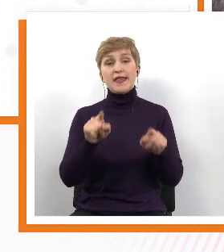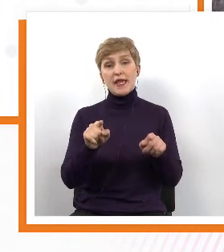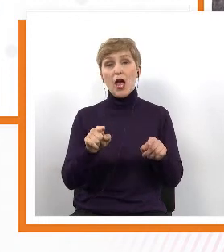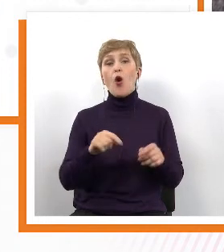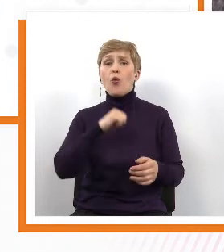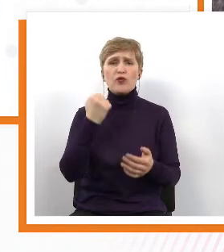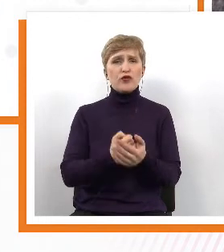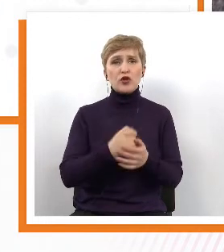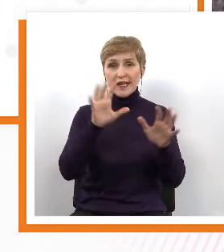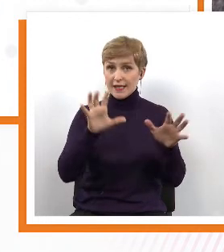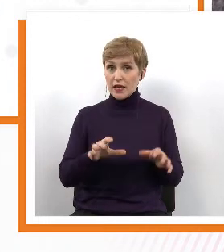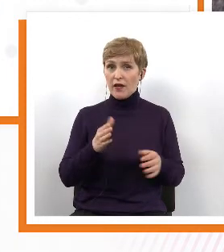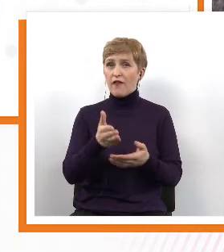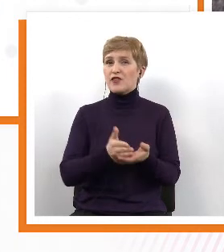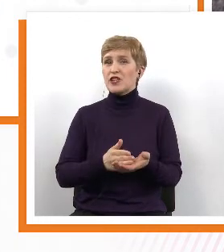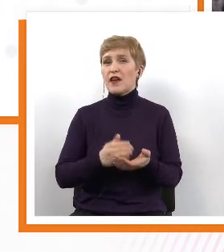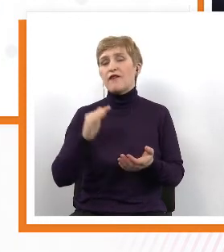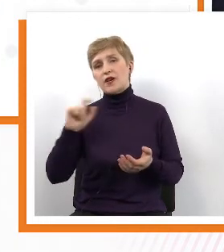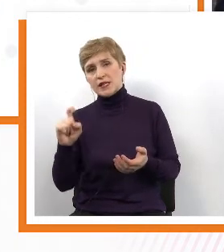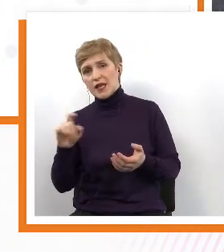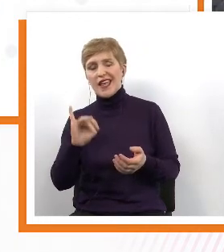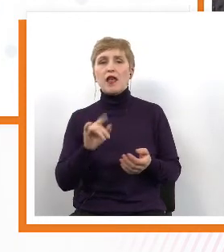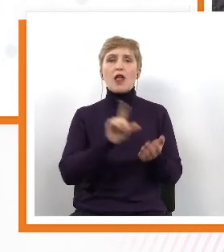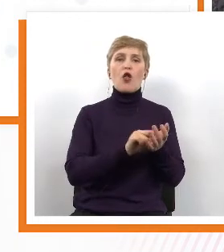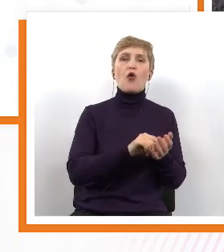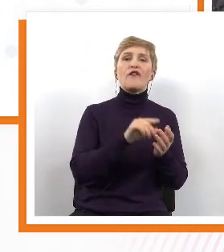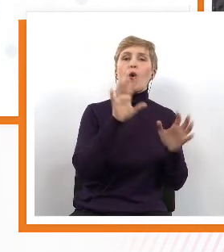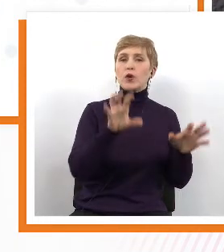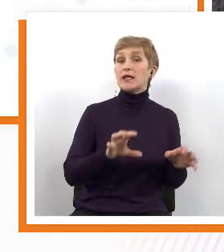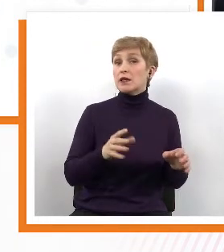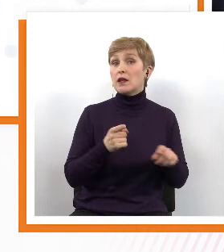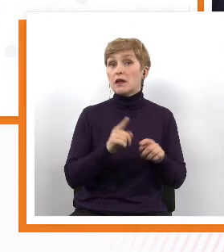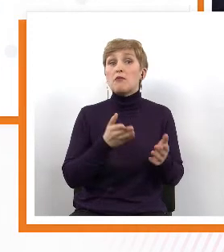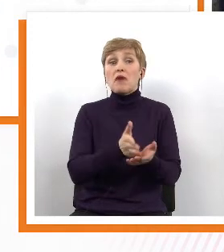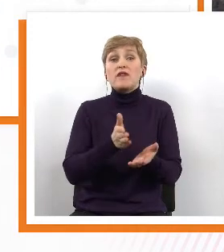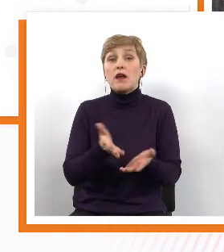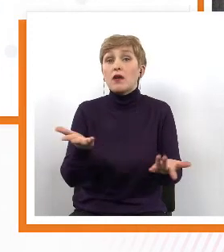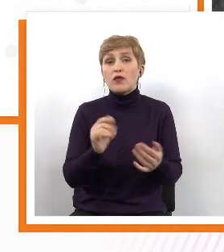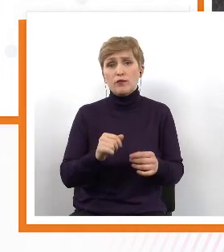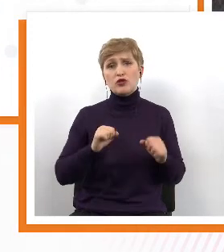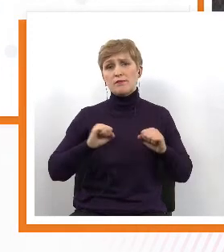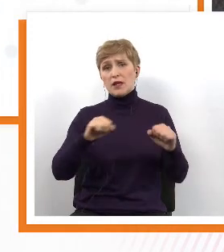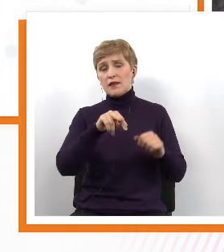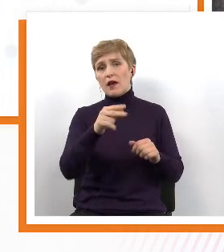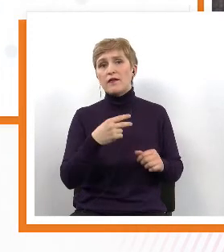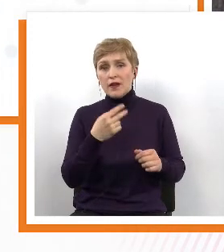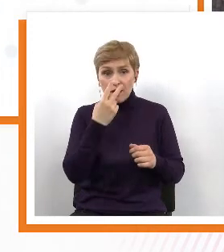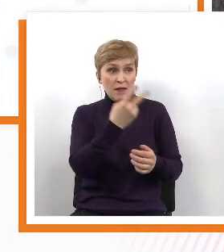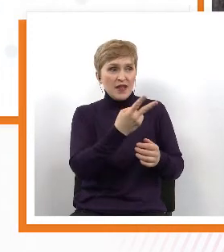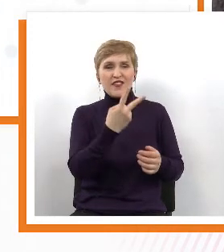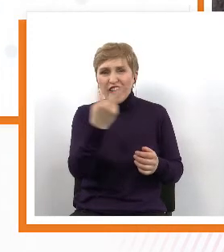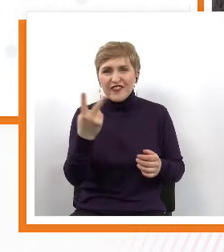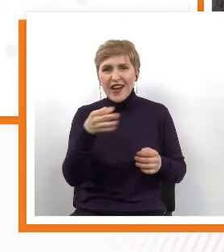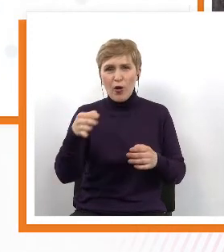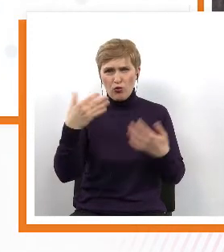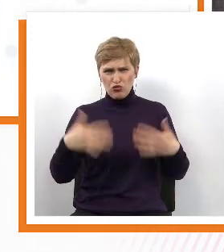утвержденные законодательством в части ИФЗ и налогового кодекса, это те направления, которые вы можете смело идти и говорить, слушайте, в 22 регионах есть,